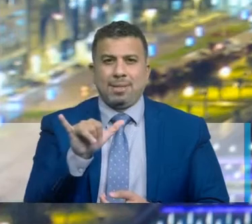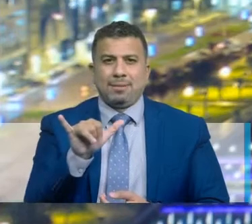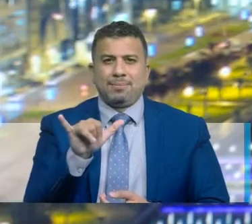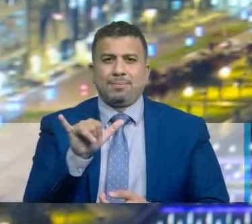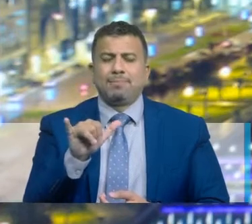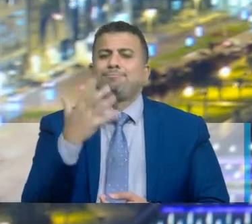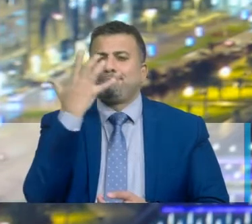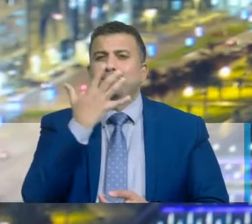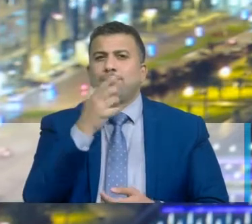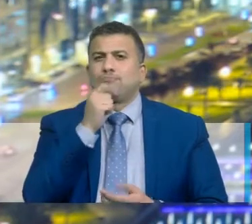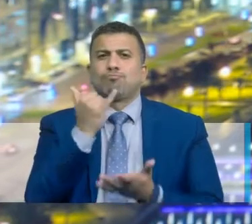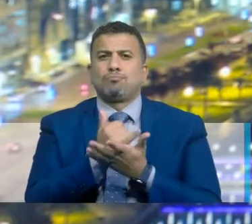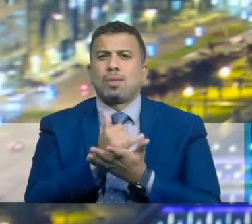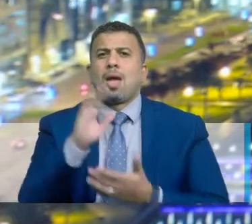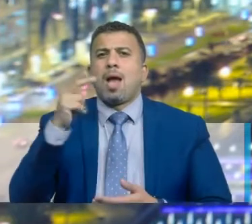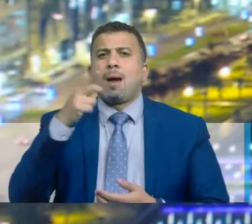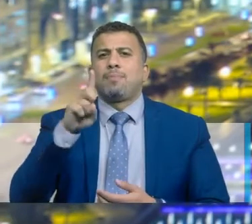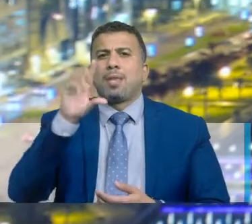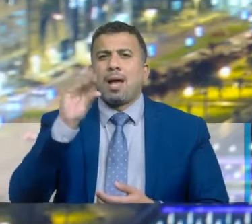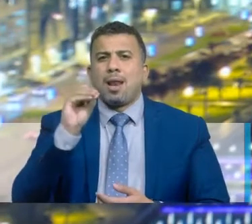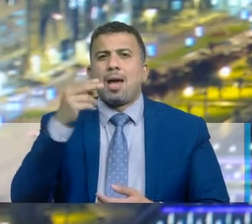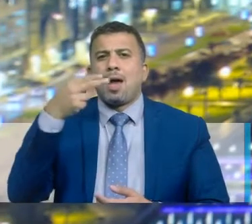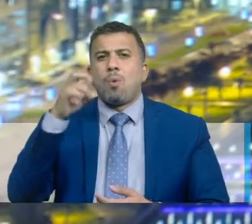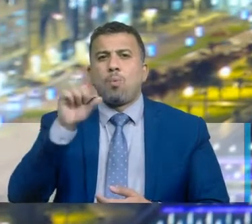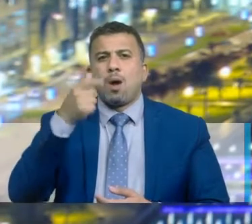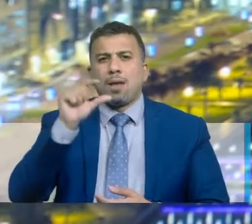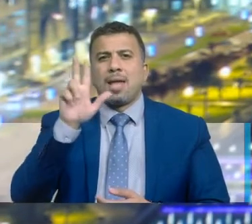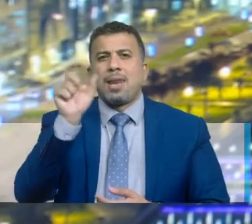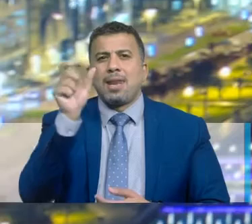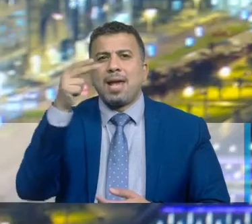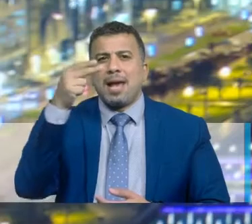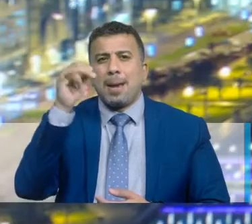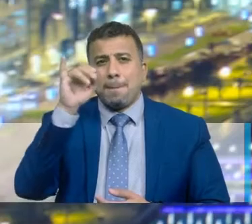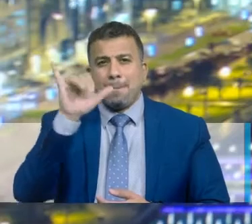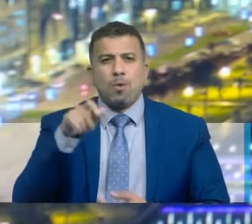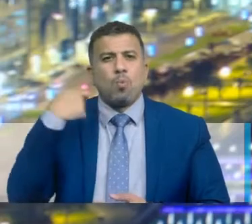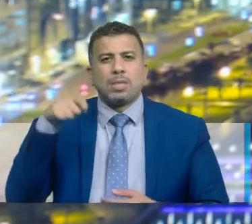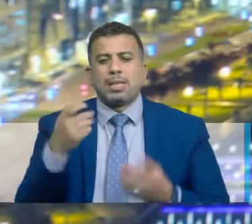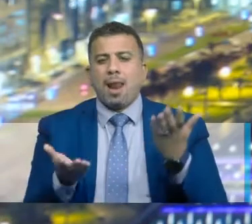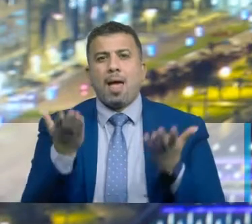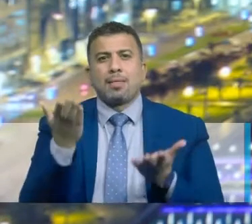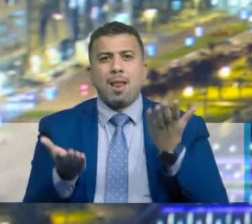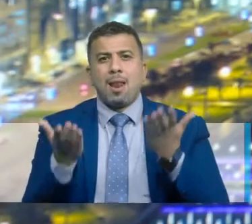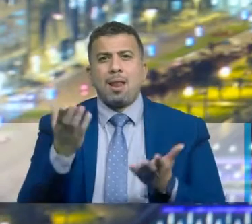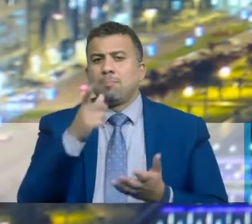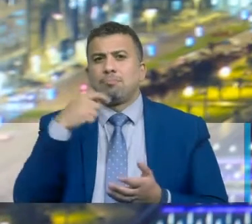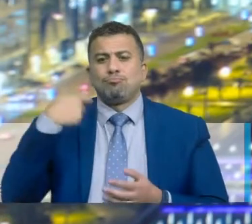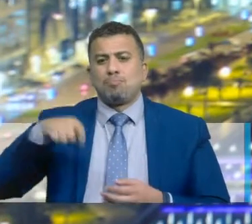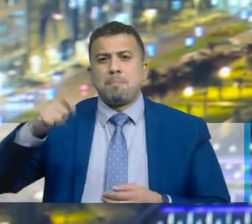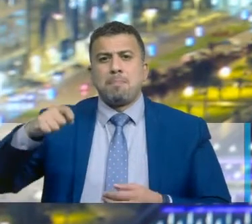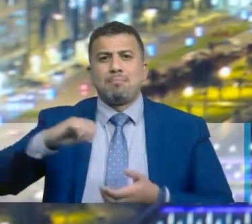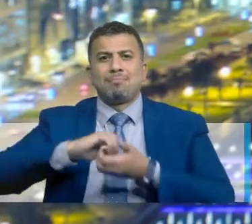تحت رعايتي مع علي عبد الله سلطان بن عواد النعيمي وزيره العدل نظم مجلس القضاء الاتحادي